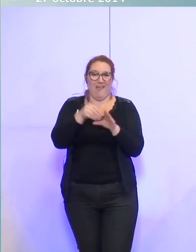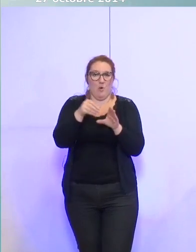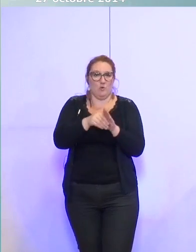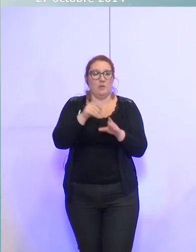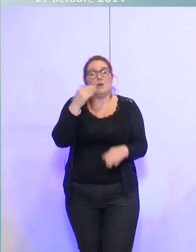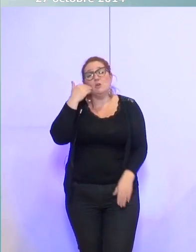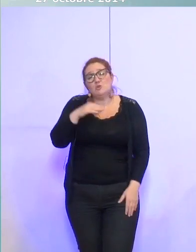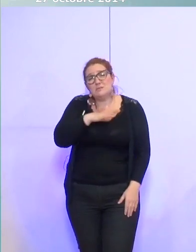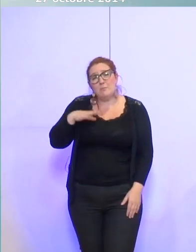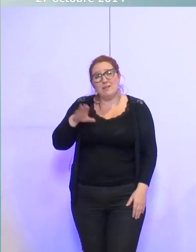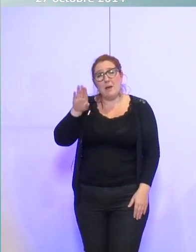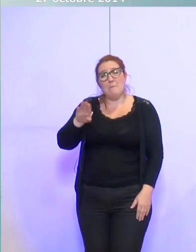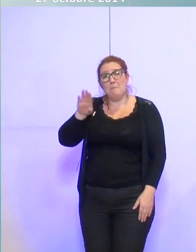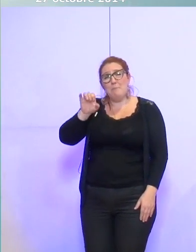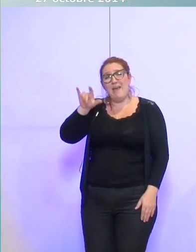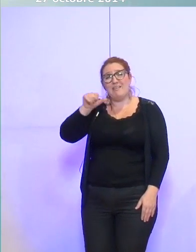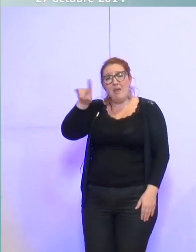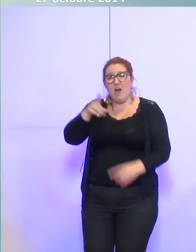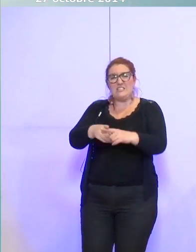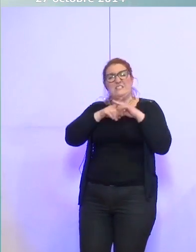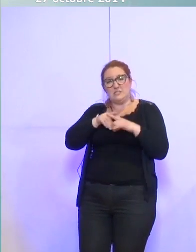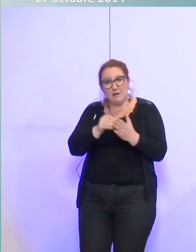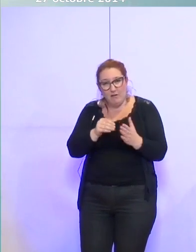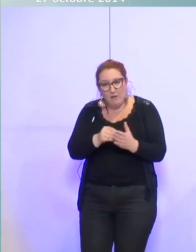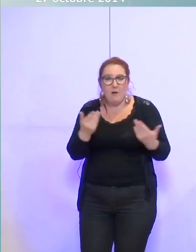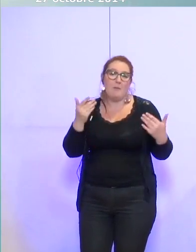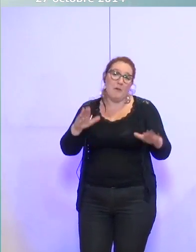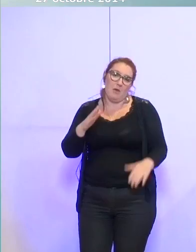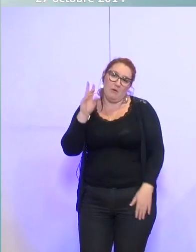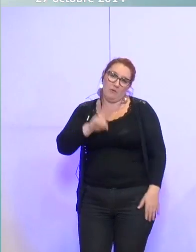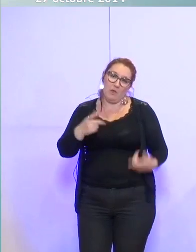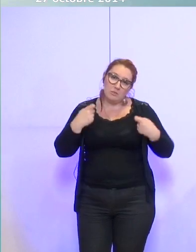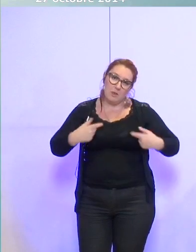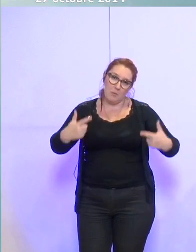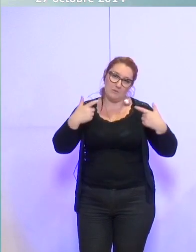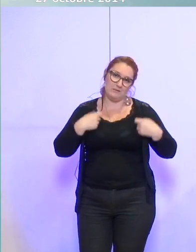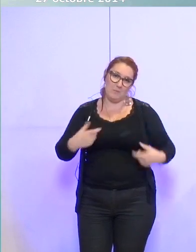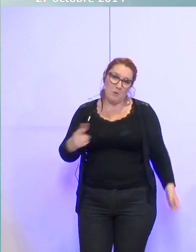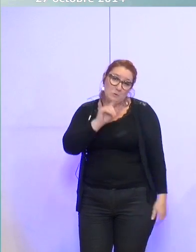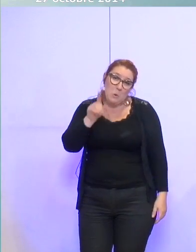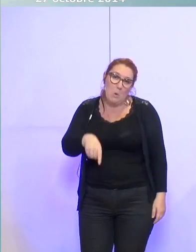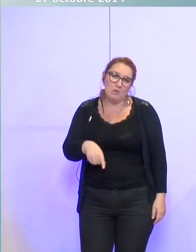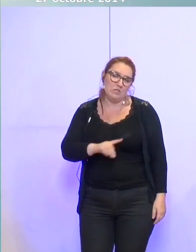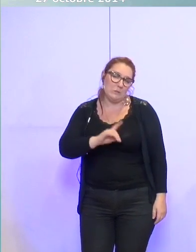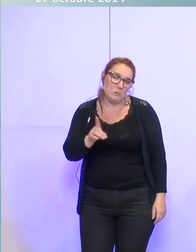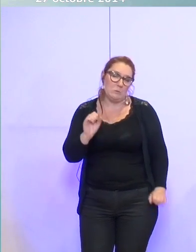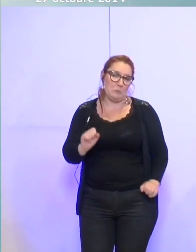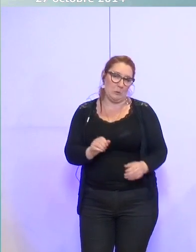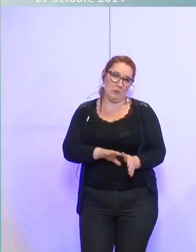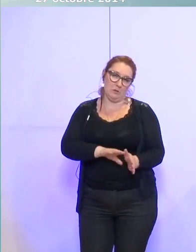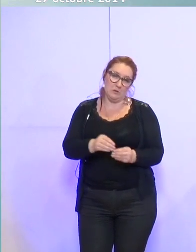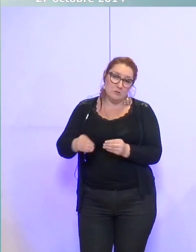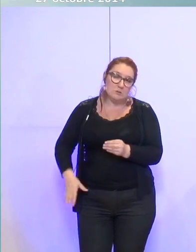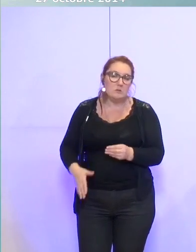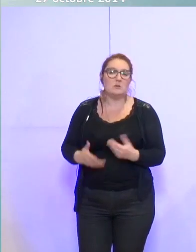m'en vouloir encore une fois, mais il y a quand même des dépenses qui ne sont pas strictement obligatoires. Eh bien, commençons par faire comme aurait